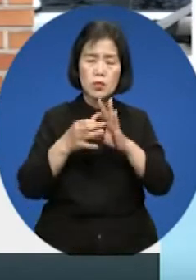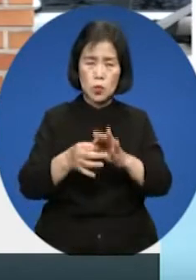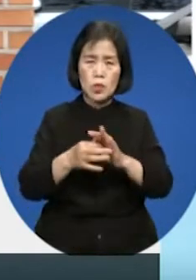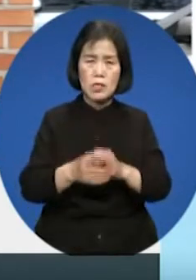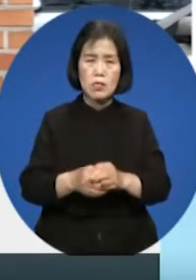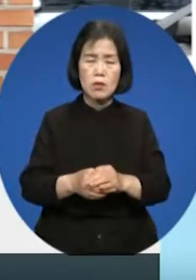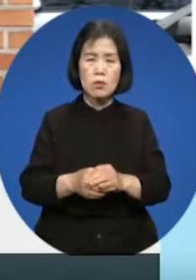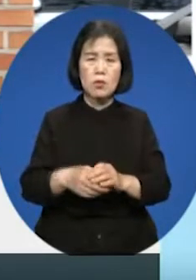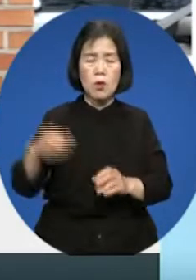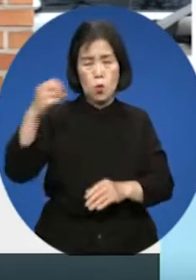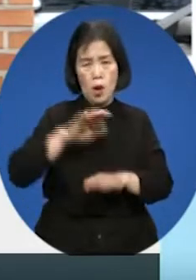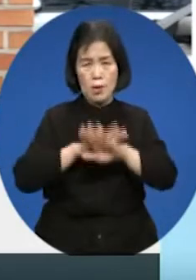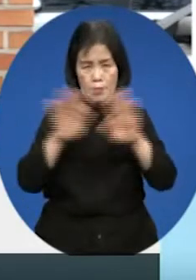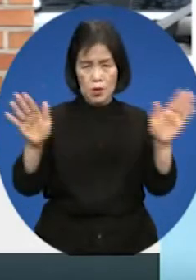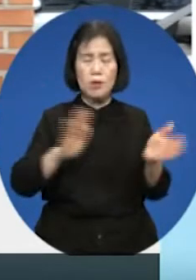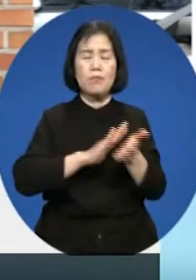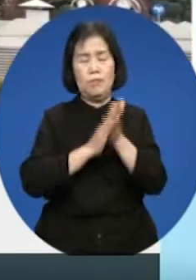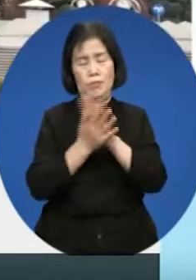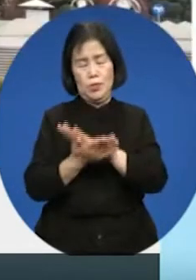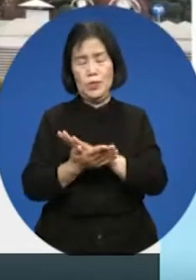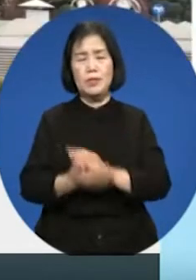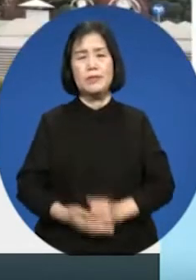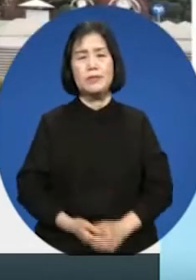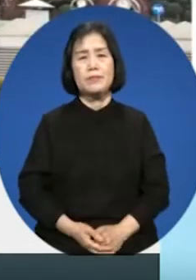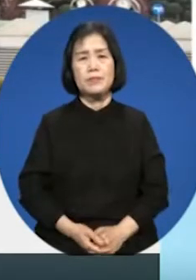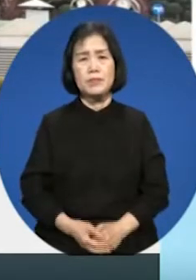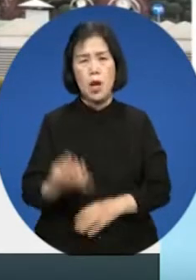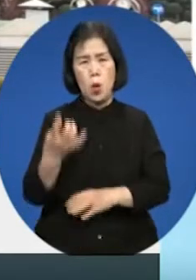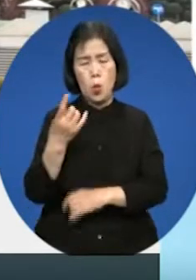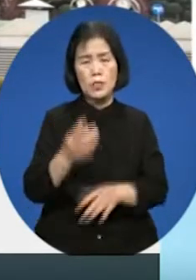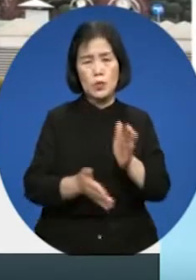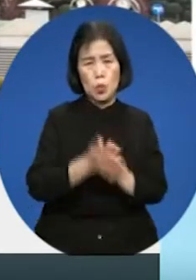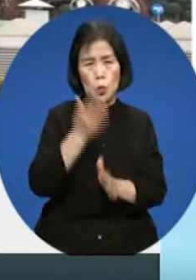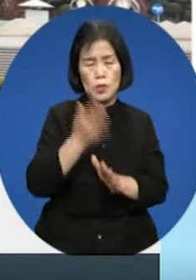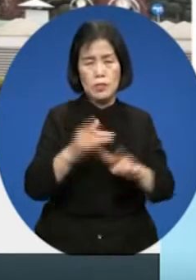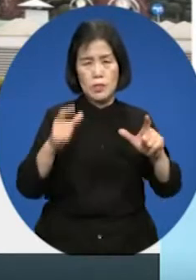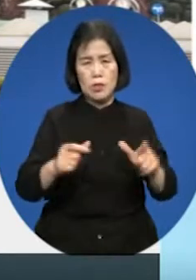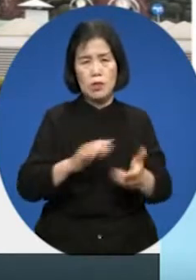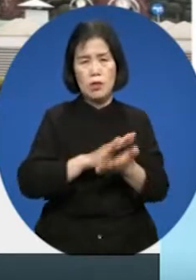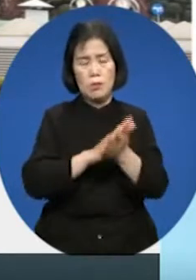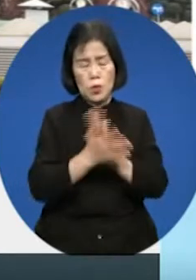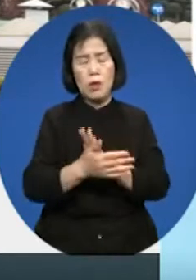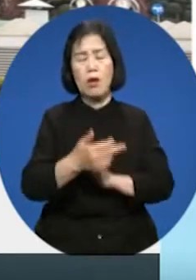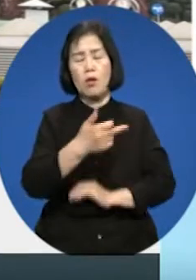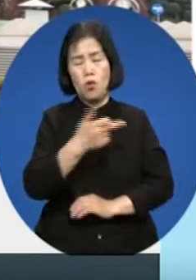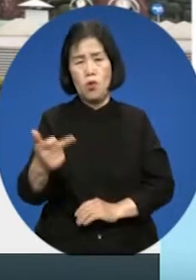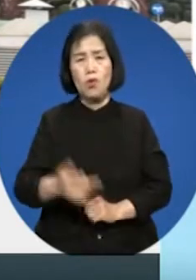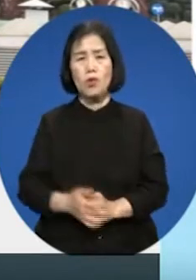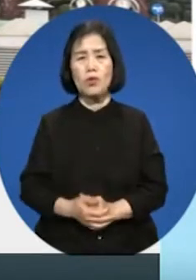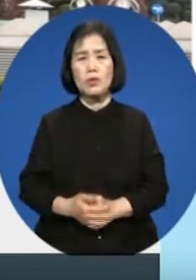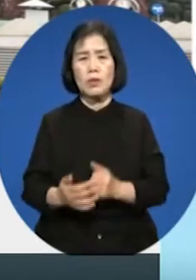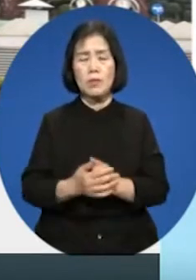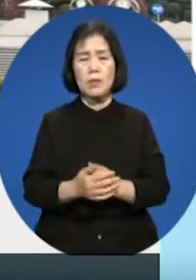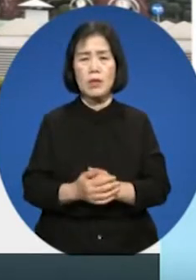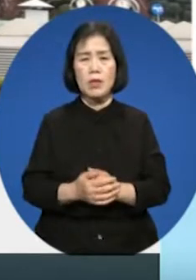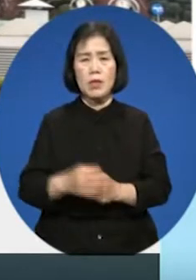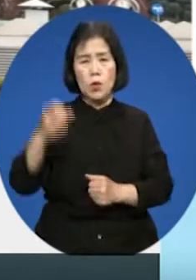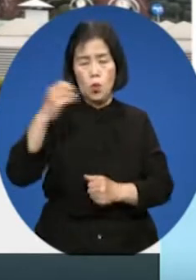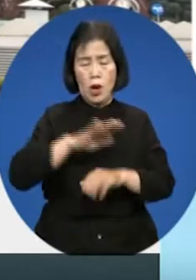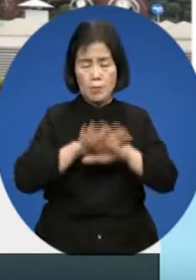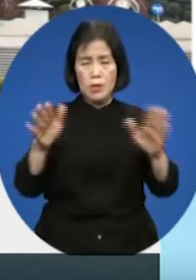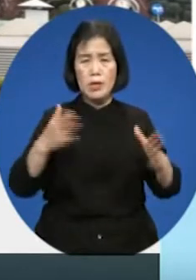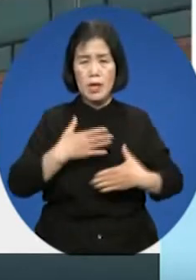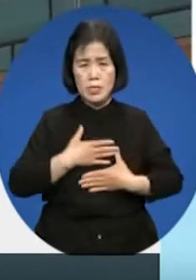크게 변할 것 같은데요. 기존의 그 원도심 지역도 엄청난 변화를 하고 있어서 광명 가장 안정적인